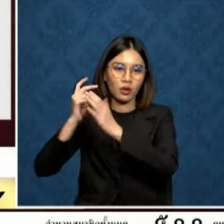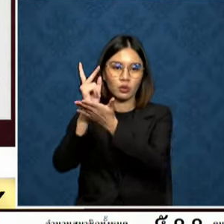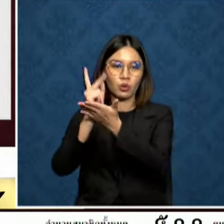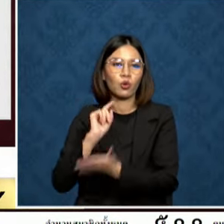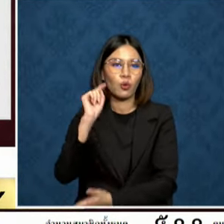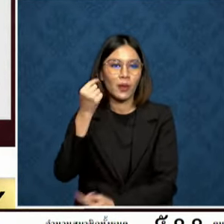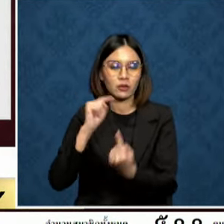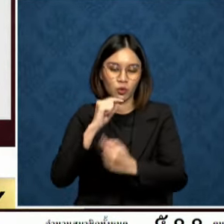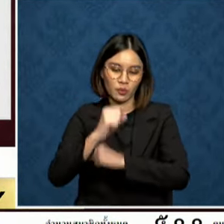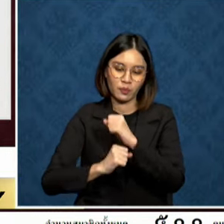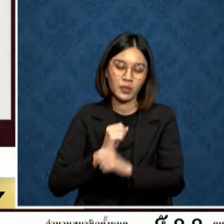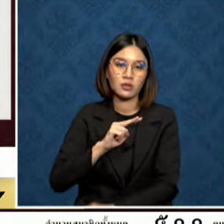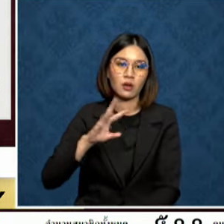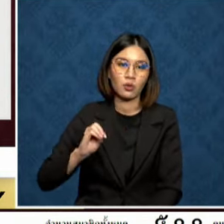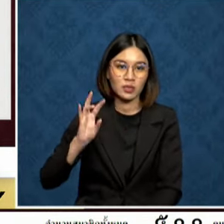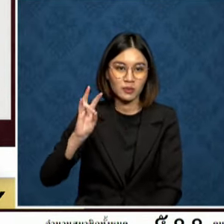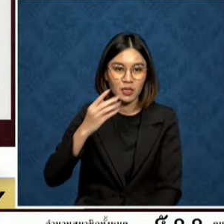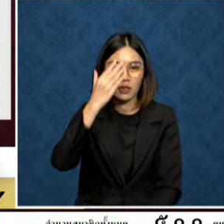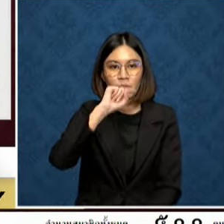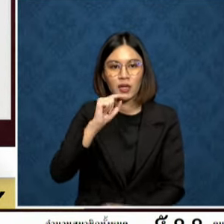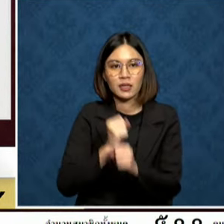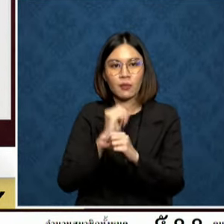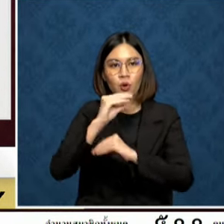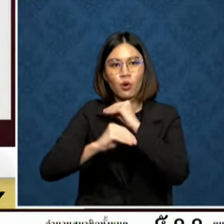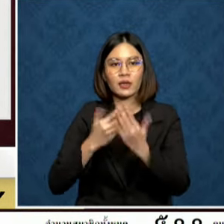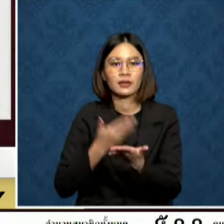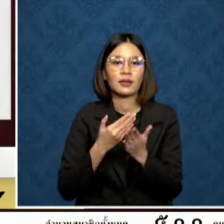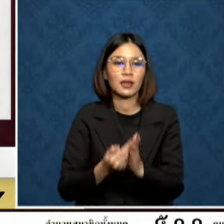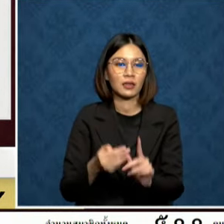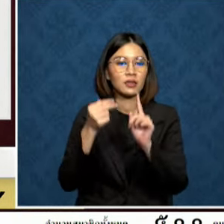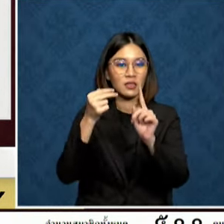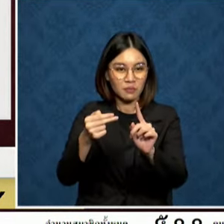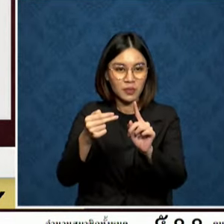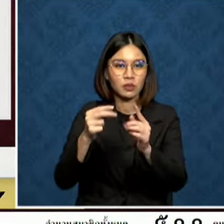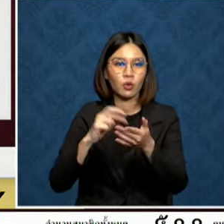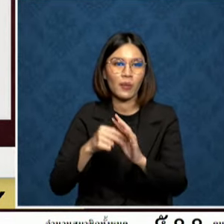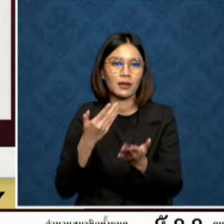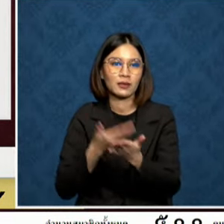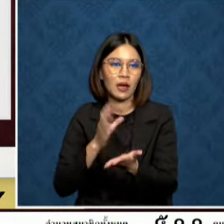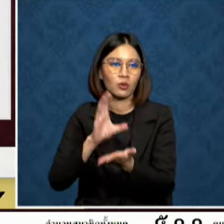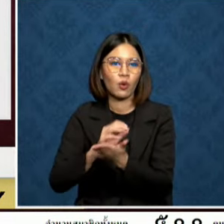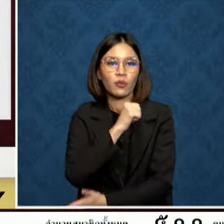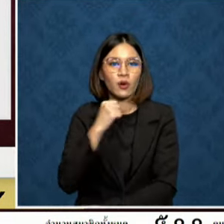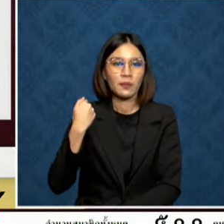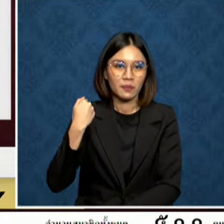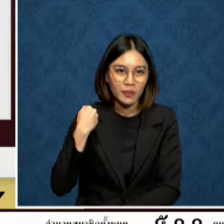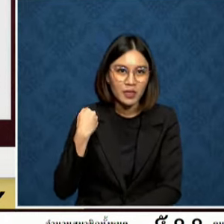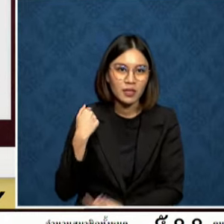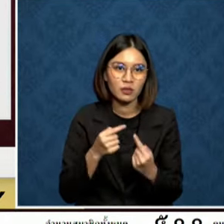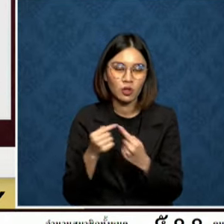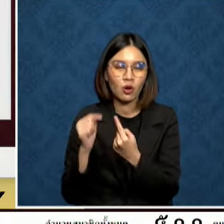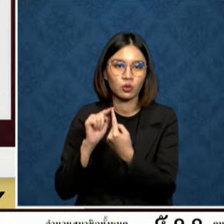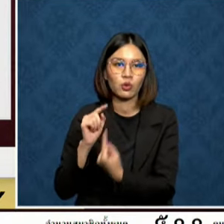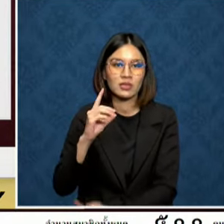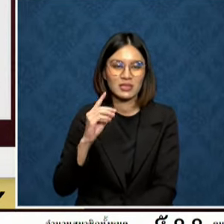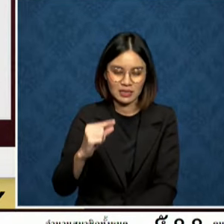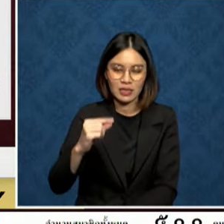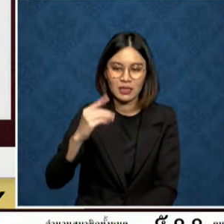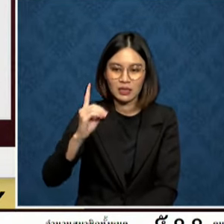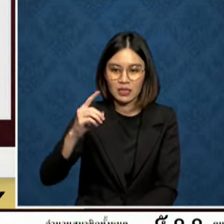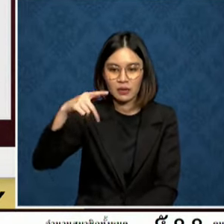ค่ะในปี 2567เพื่อทำโครงการDigital walletนะคะก็จะทำให้งบขาดดุลต่อ GDP